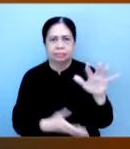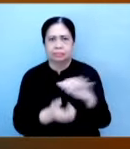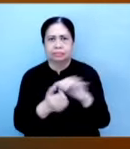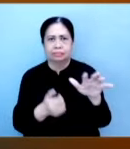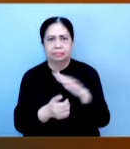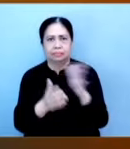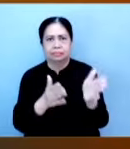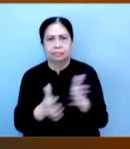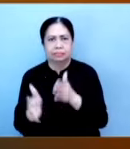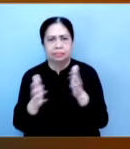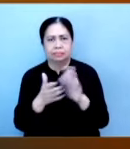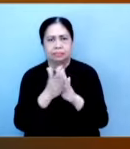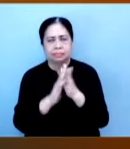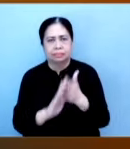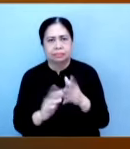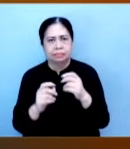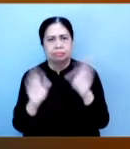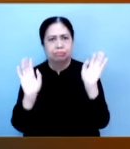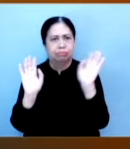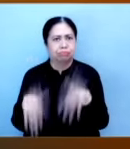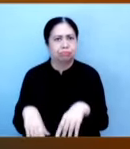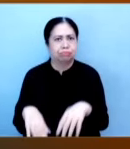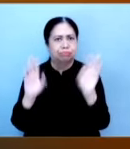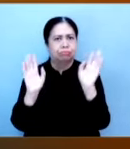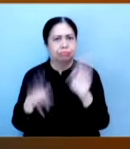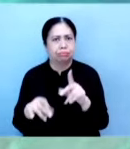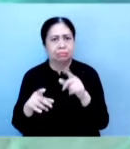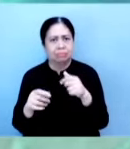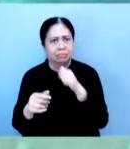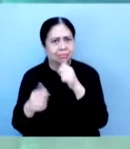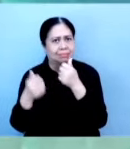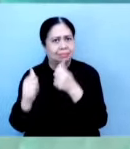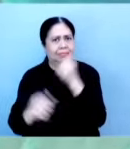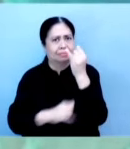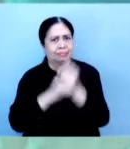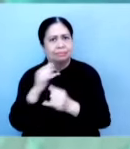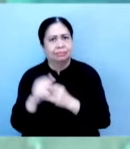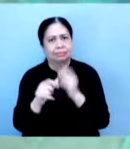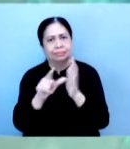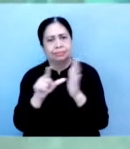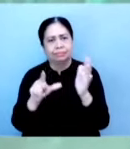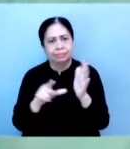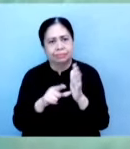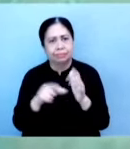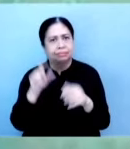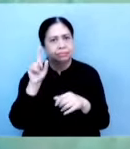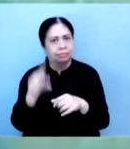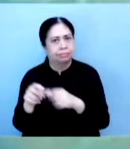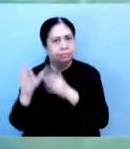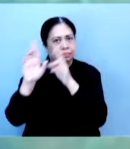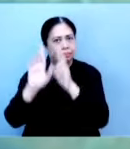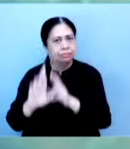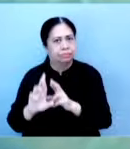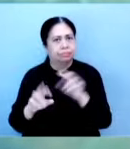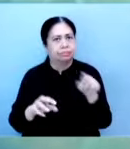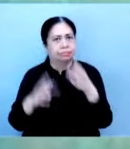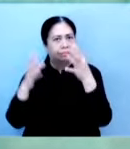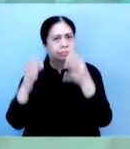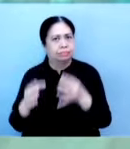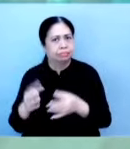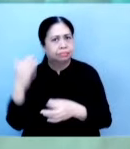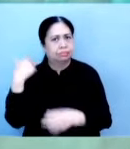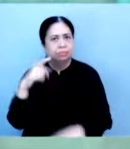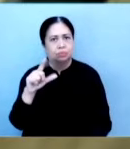at nagpapakita ng pagsasawalang bahala sa International Law git nila dapat daw igalang ng China ang desisyon ng 2016